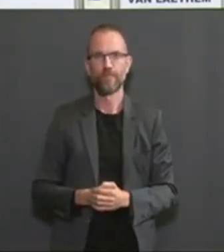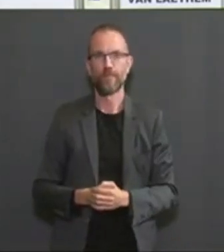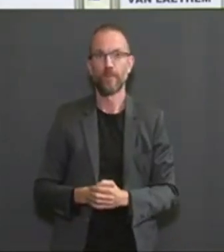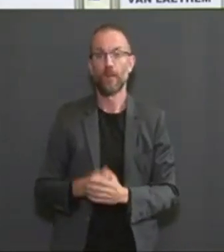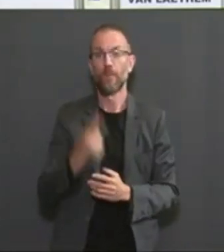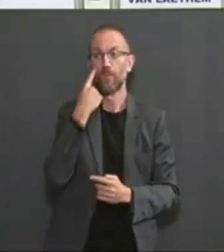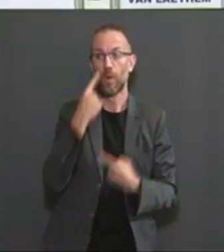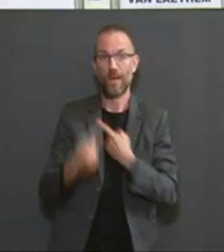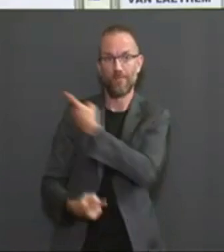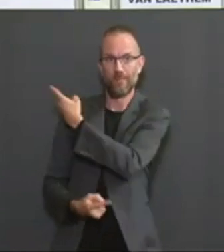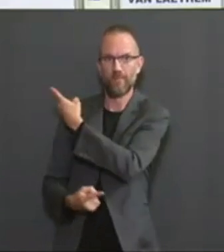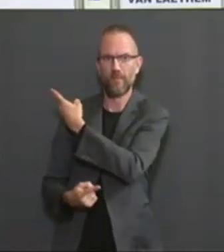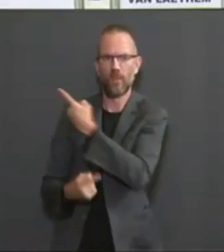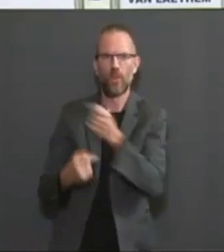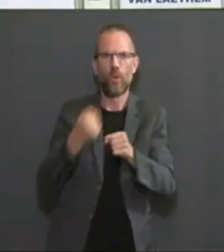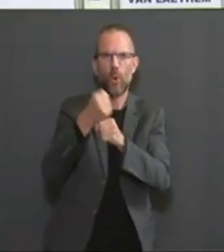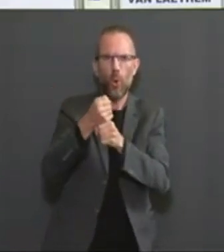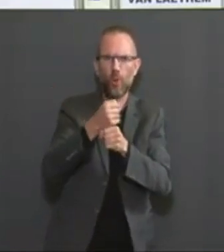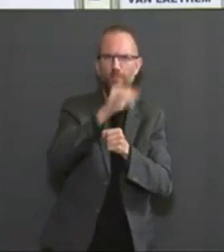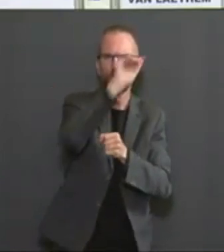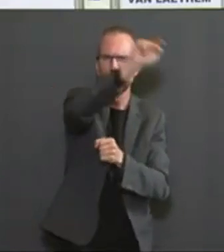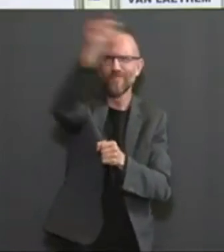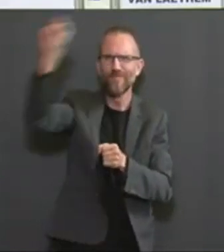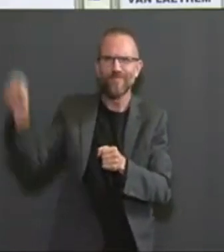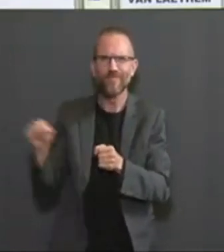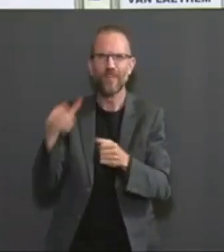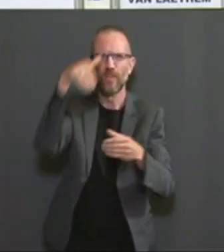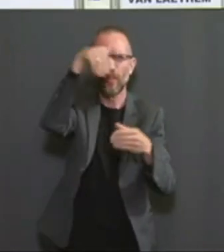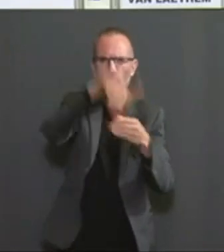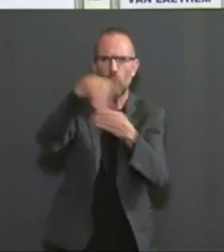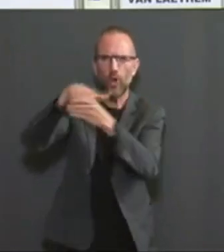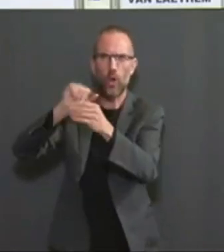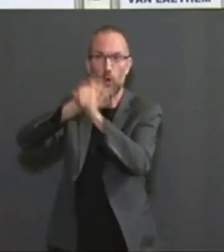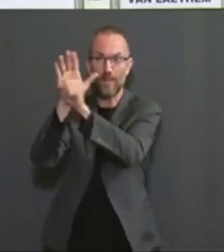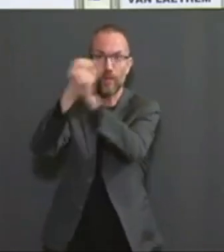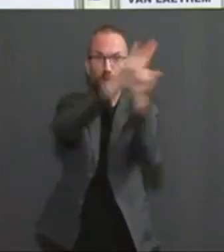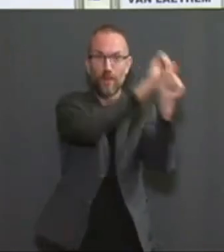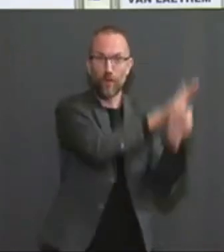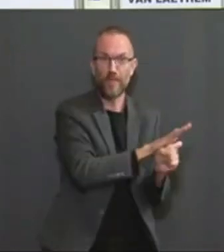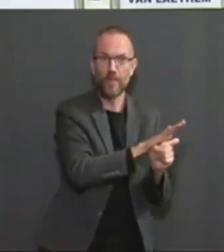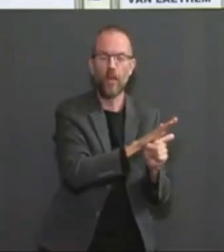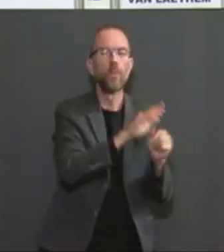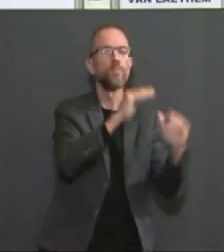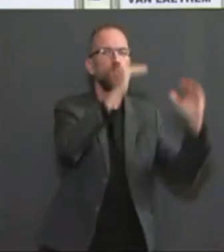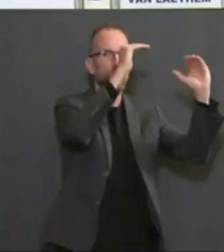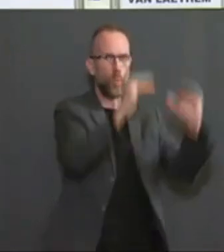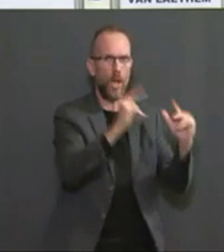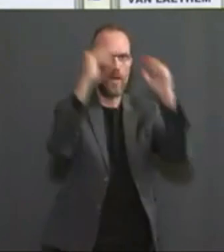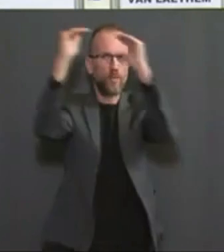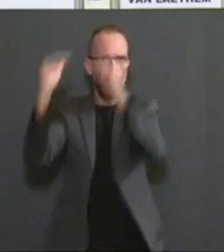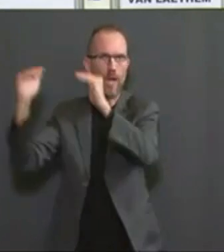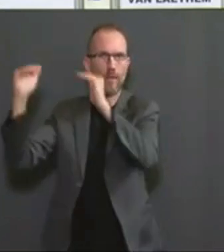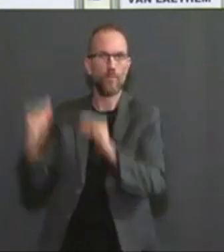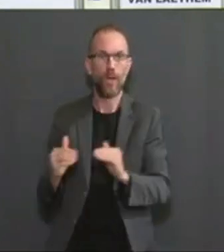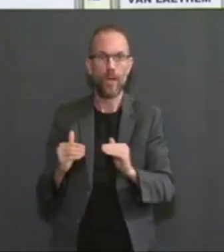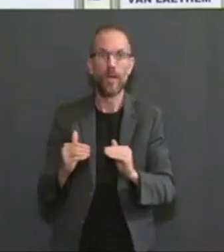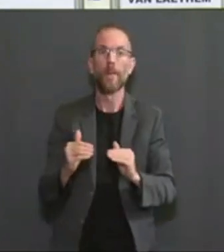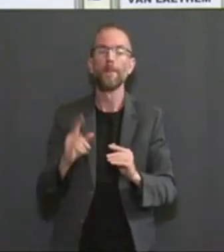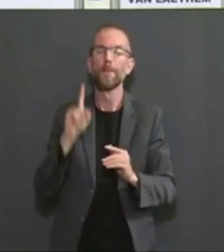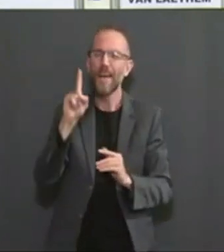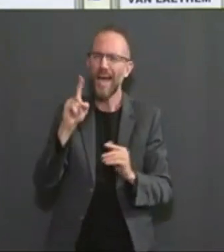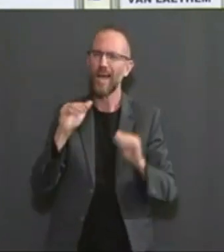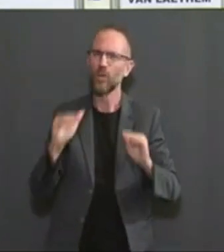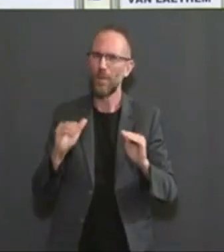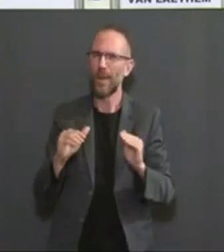Il diminue progressivement et donc, malgré tout, il reste un nombre de contaminations significatif. C'est une baisse